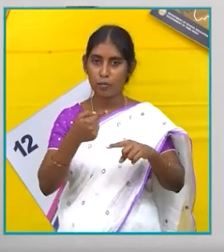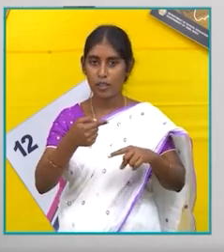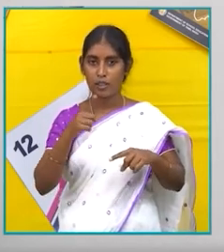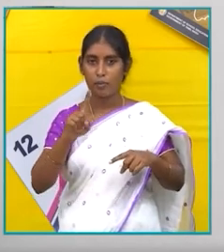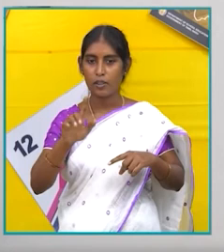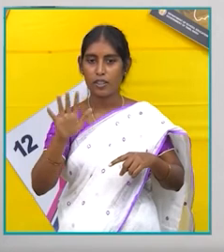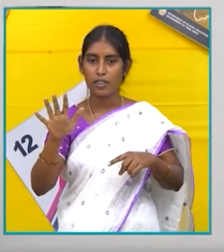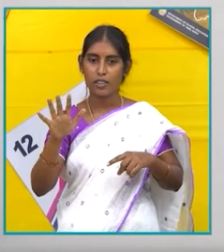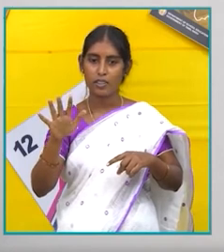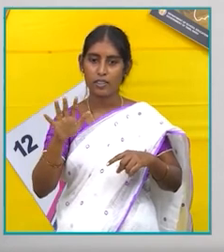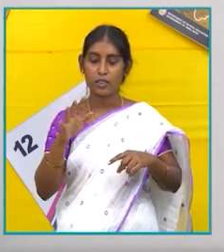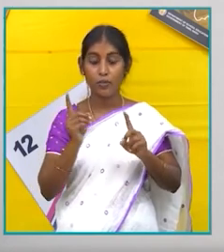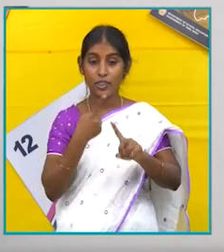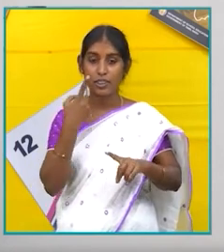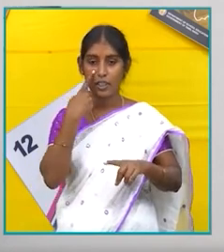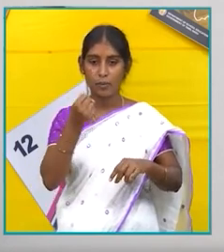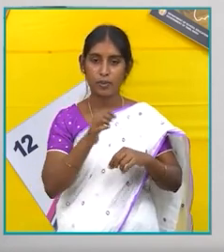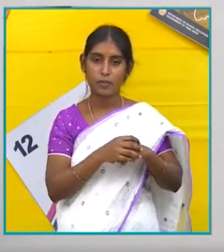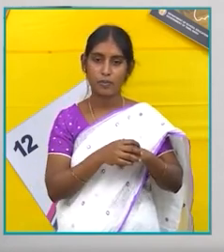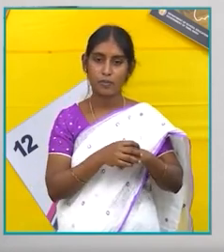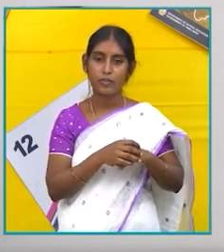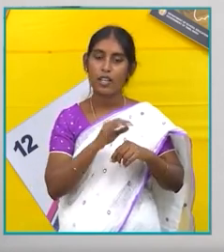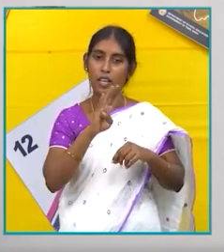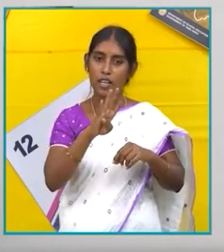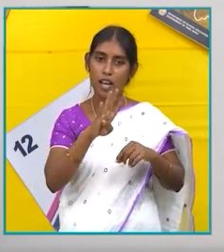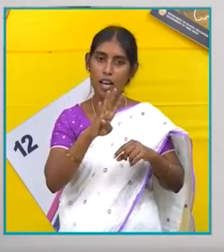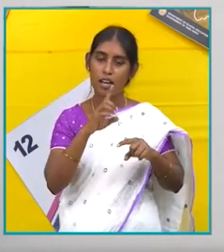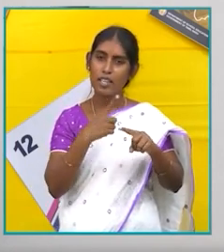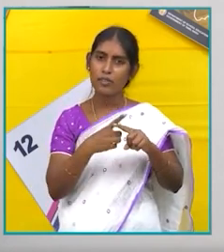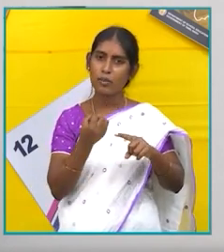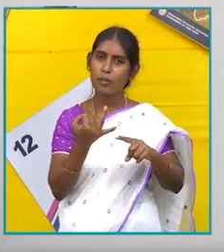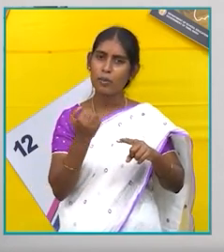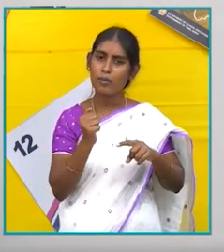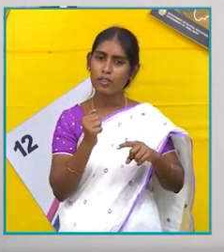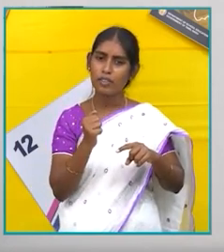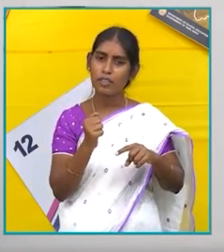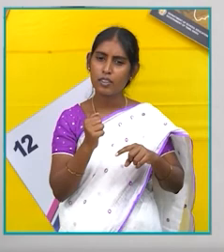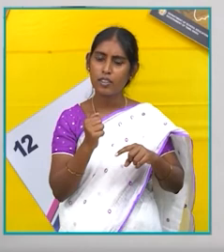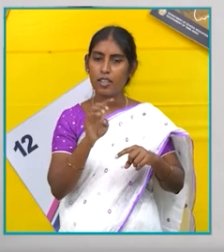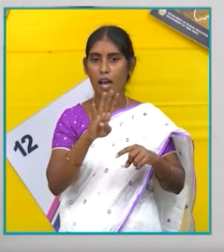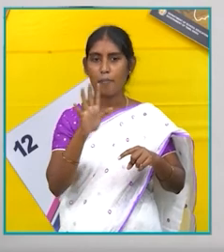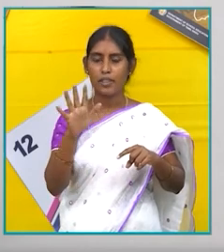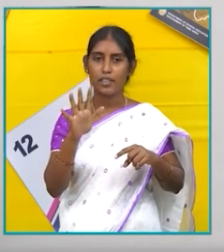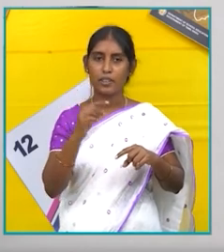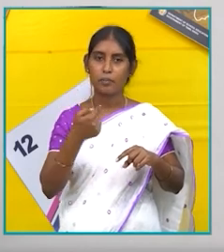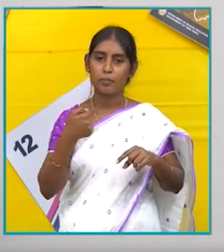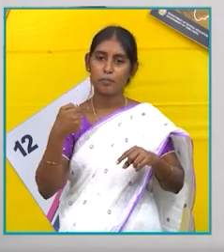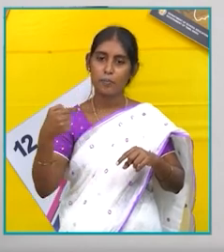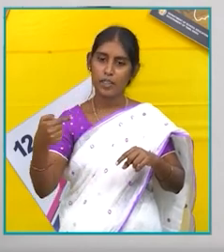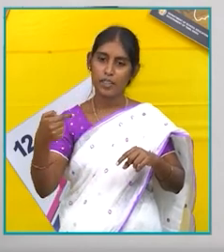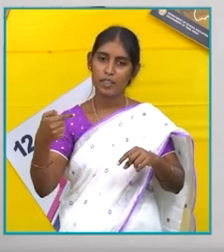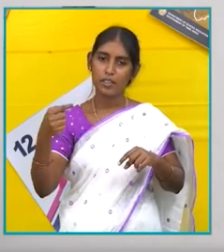15 இதோட மதிப்பை நம்ம ஃபர்ஸ்ட் கண்டுபிடிச்சுக்கலாம் 4 x ஓட மதிப்பு நம்ம இங்க கண்டுபிடிச்சது என்ன 45